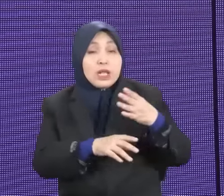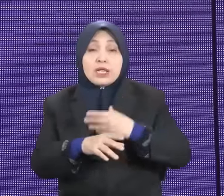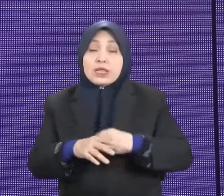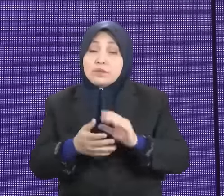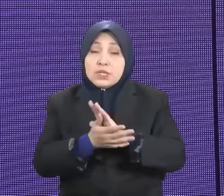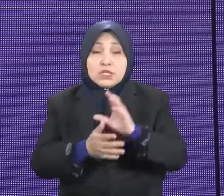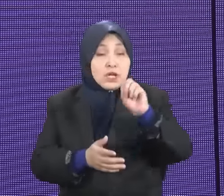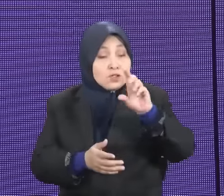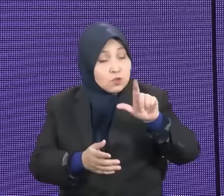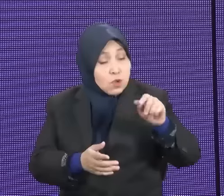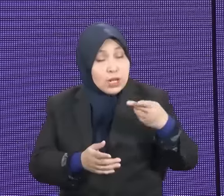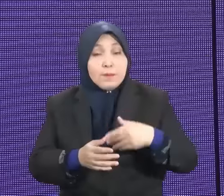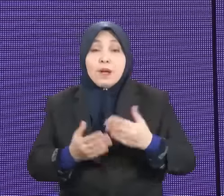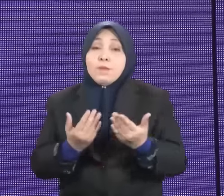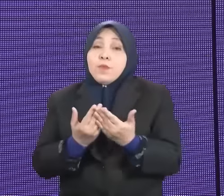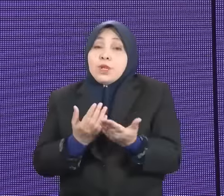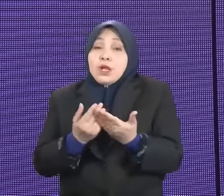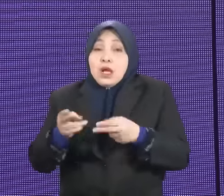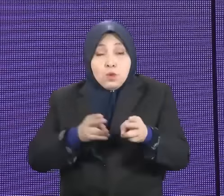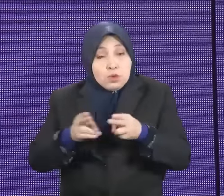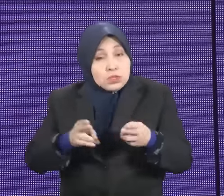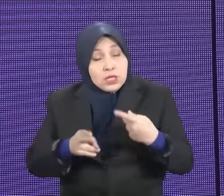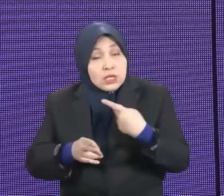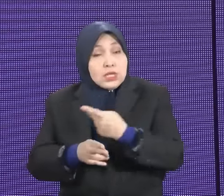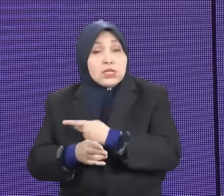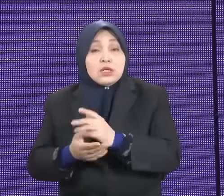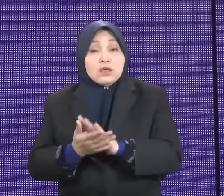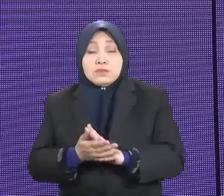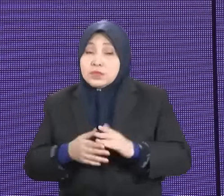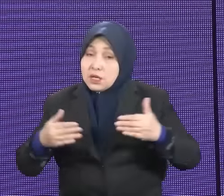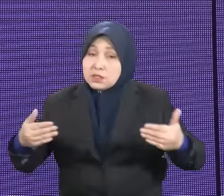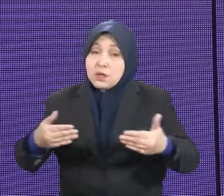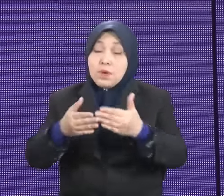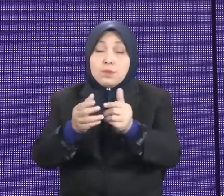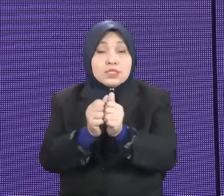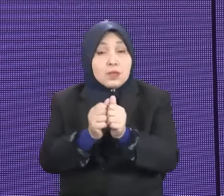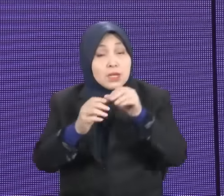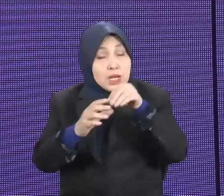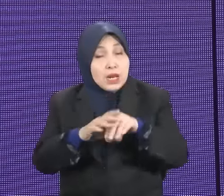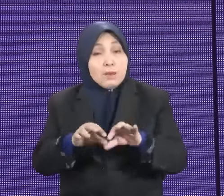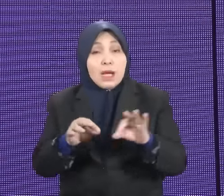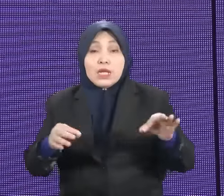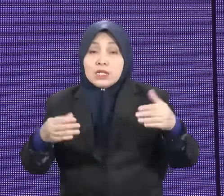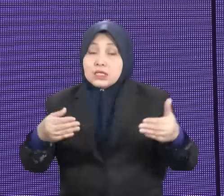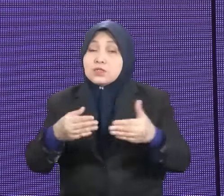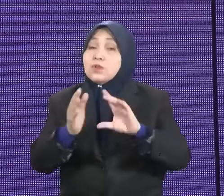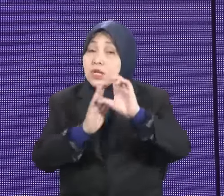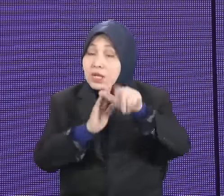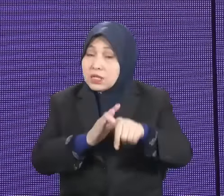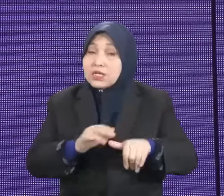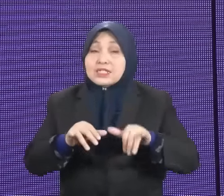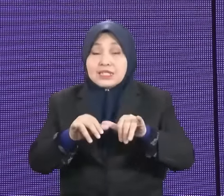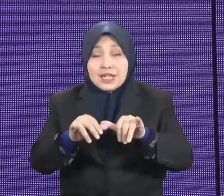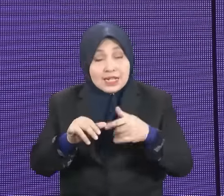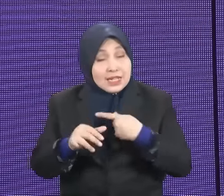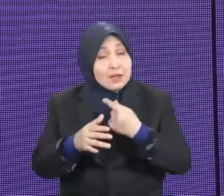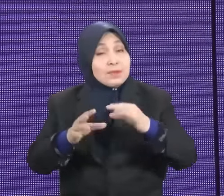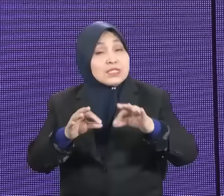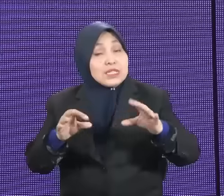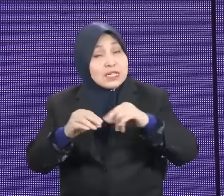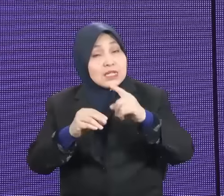salehnya ini Allah memudahkan urusan kita selepas ini kita teruskan bersama dalam ayat yang seterusnya nanti masih lagi kita bercakap tentang